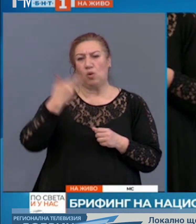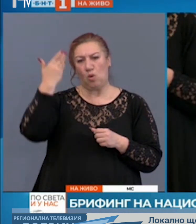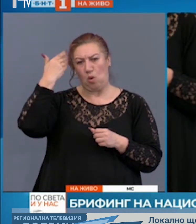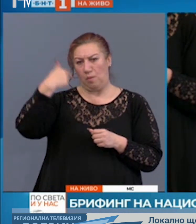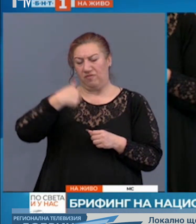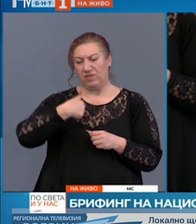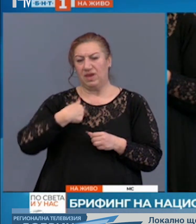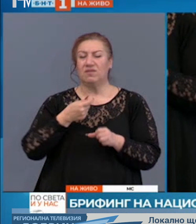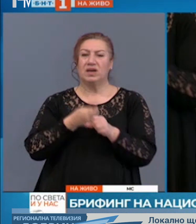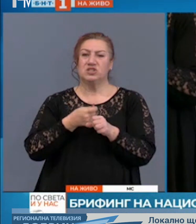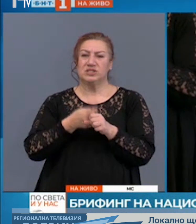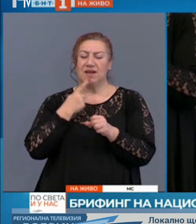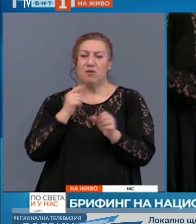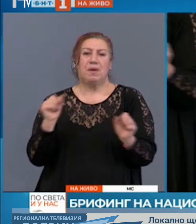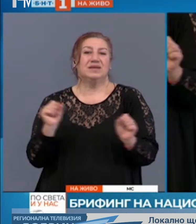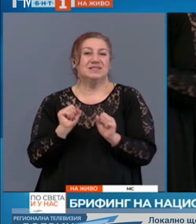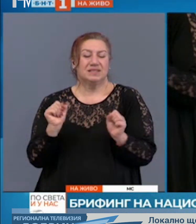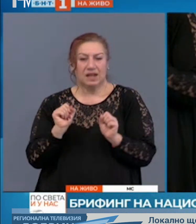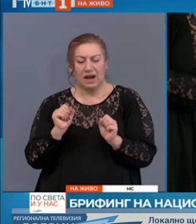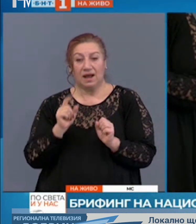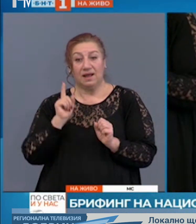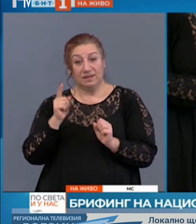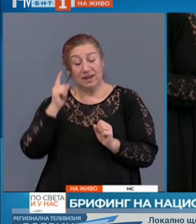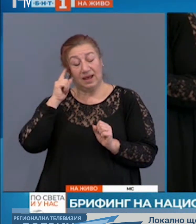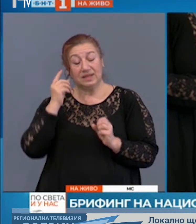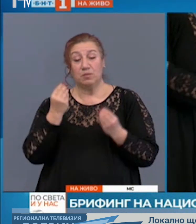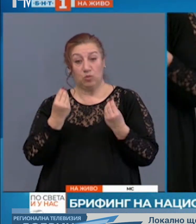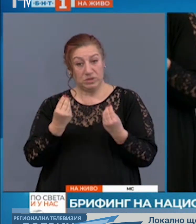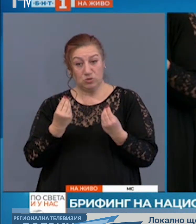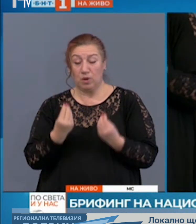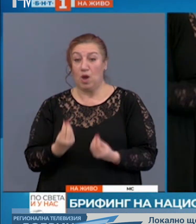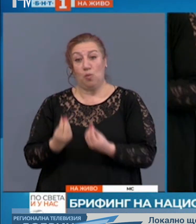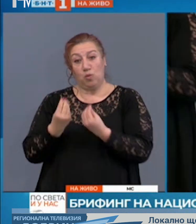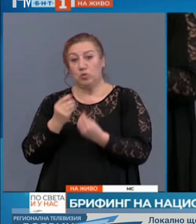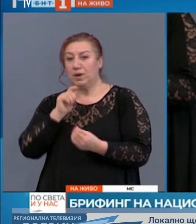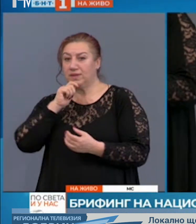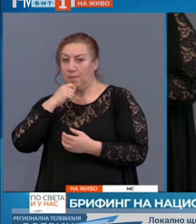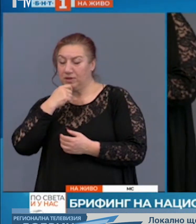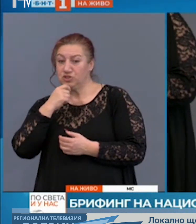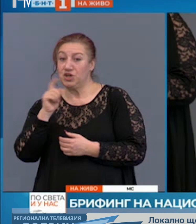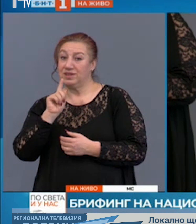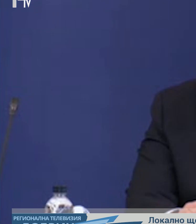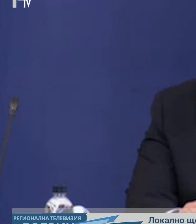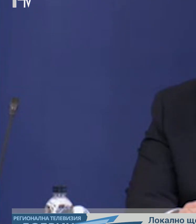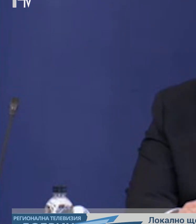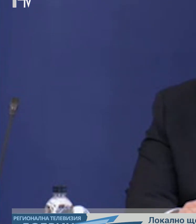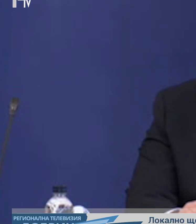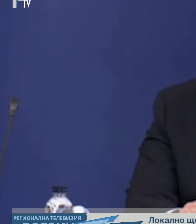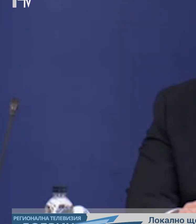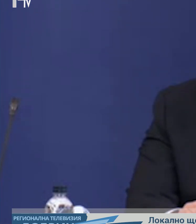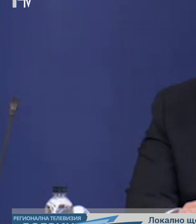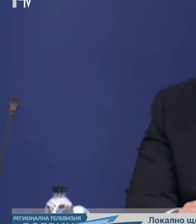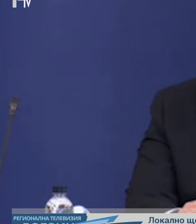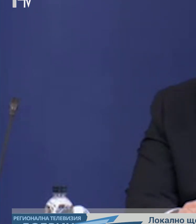на психоза, нека си дава сметка какво е другото. Да мълчиш и да не кажеш истината тогава, когато тя е най-необходима.